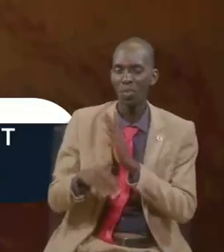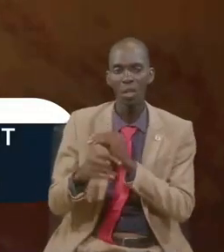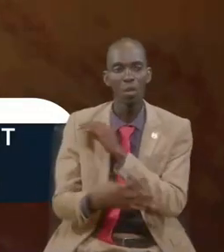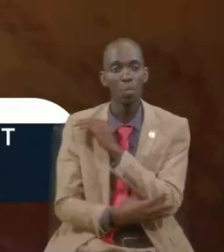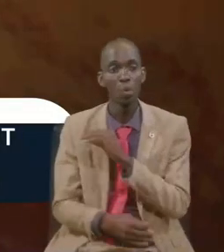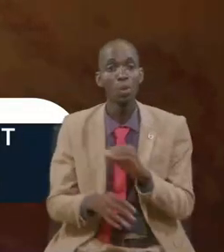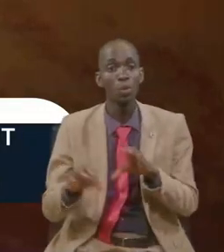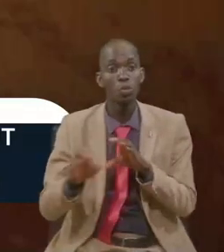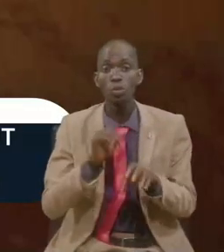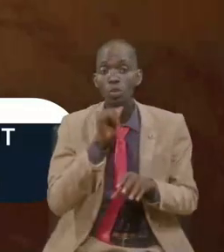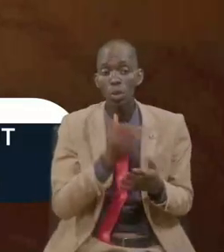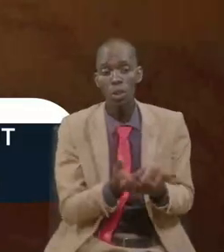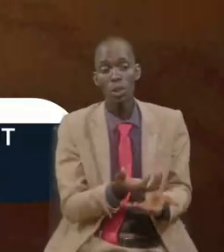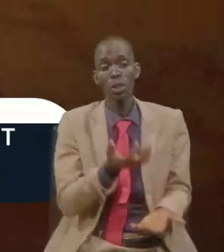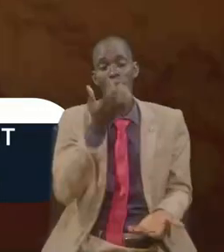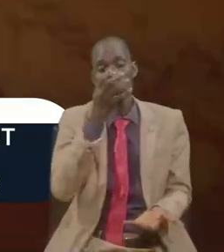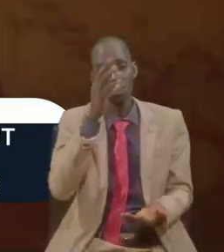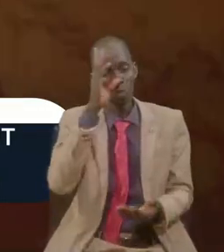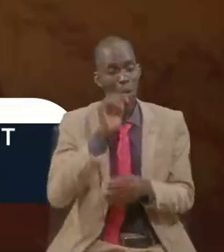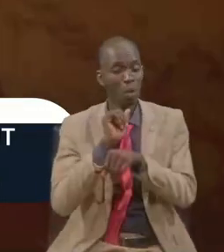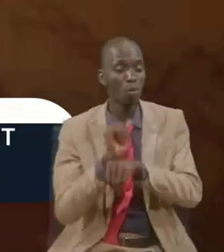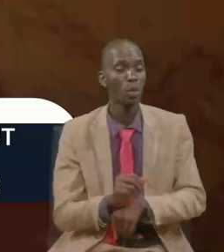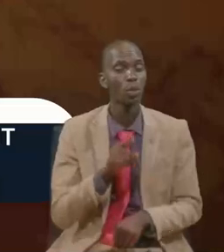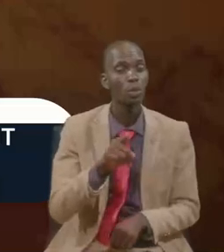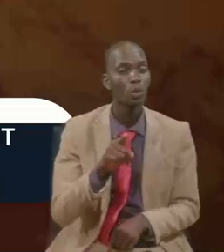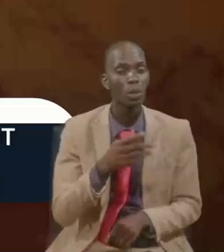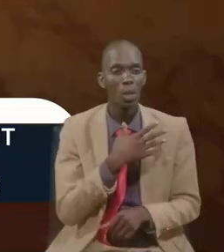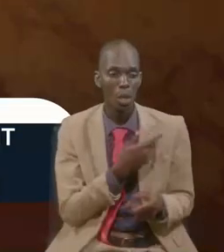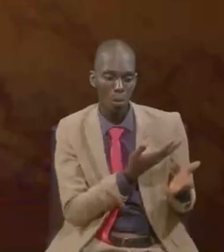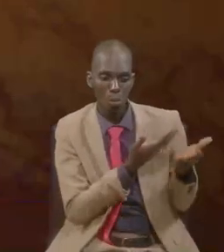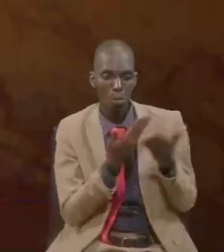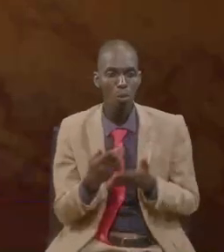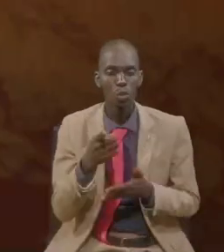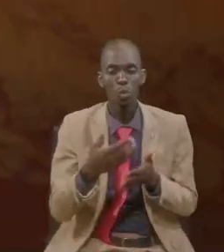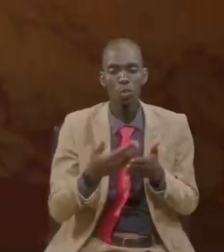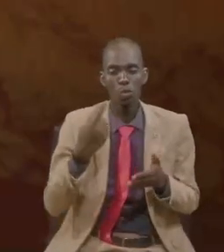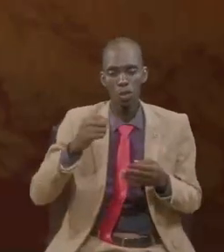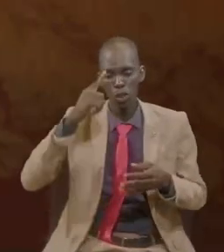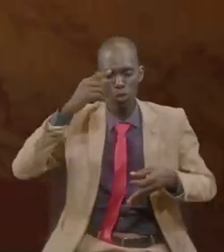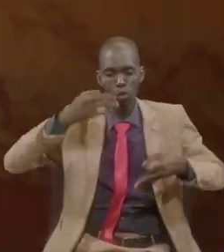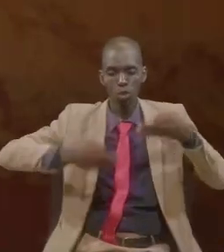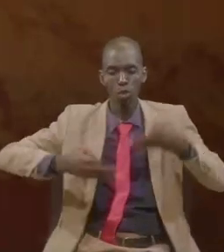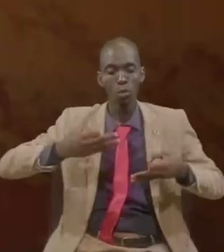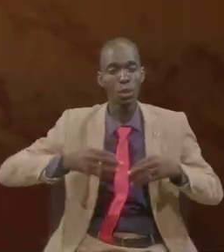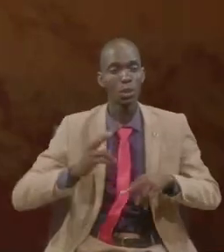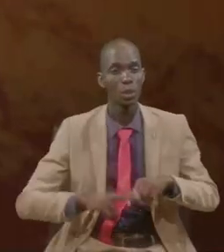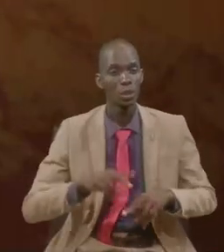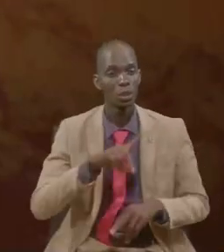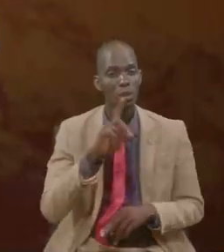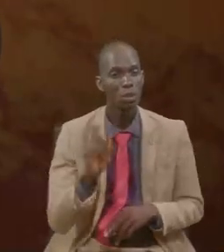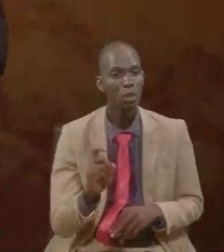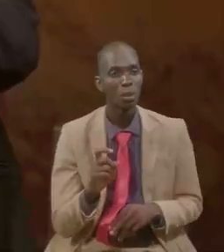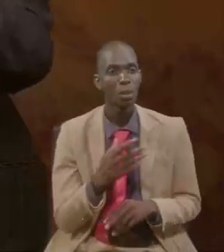oppriment et qui vous traînent devant les tribunaux? Voilà le verset